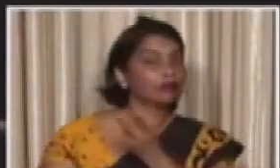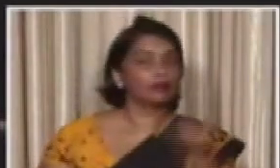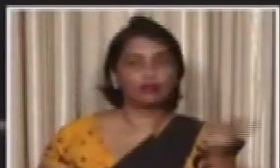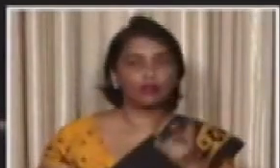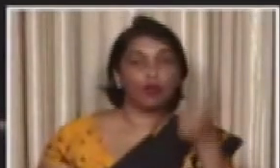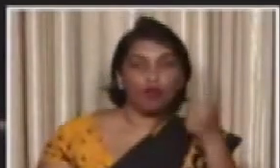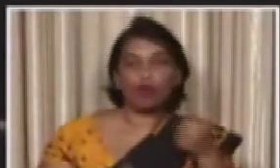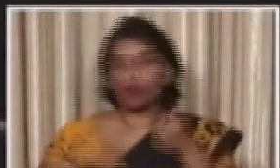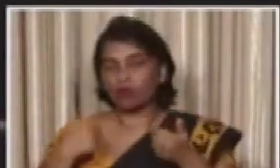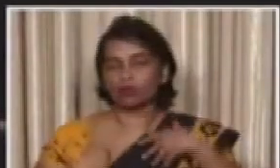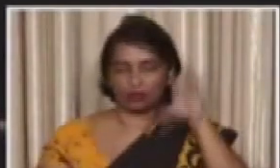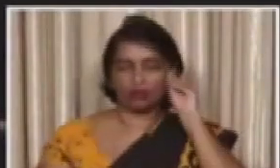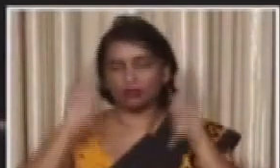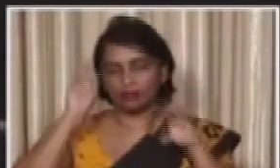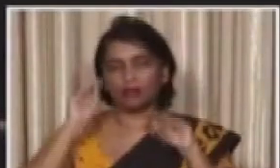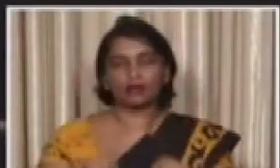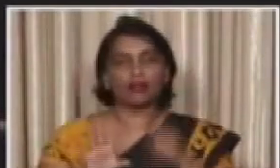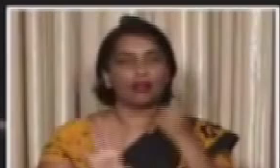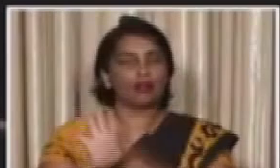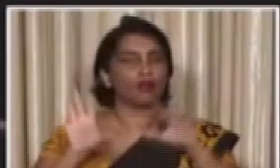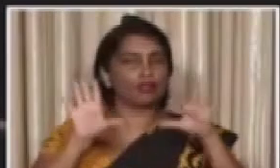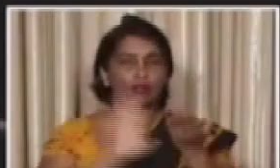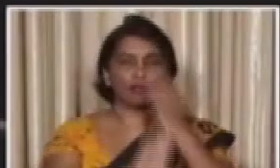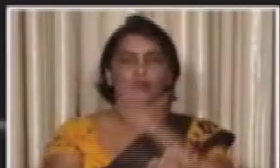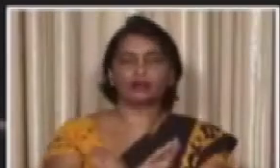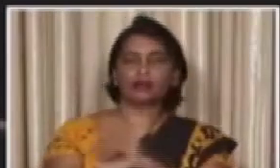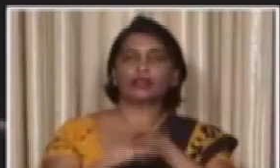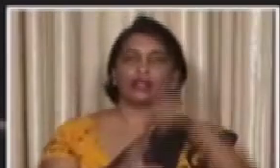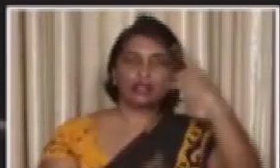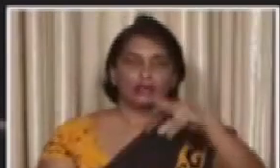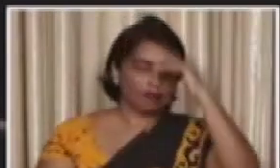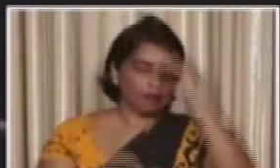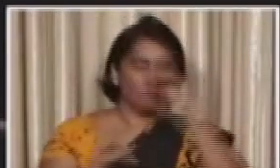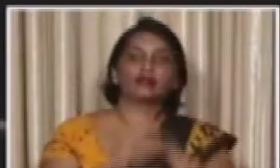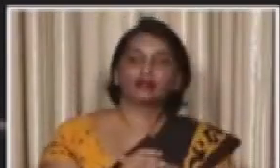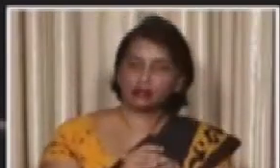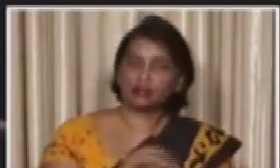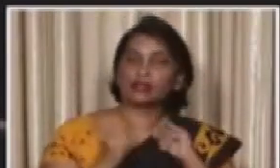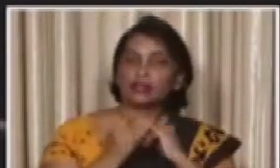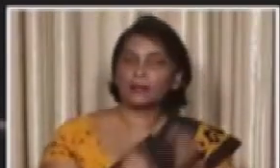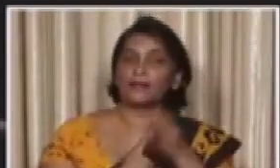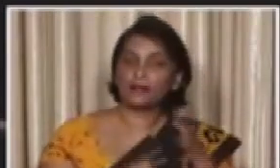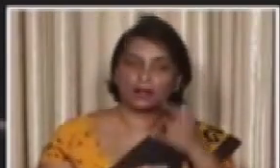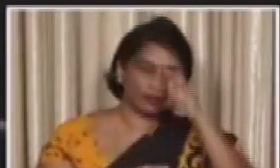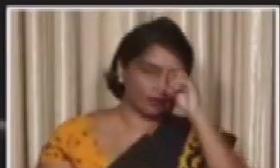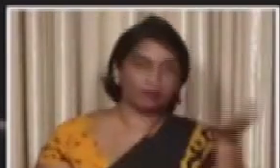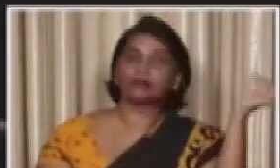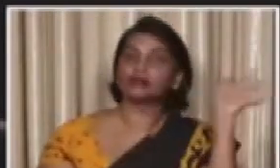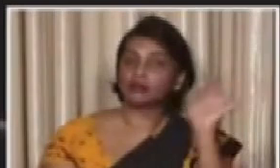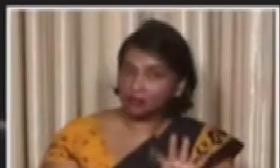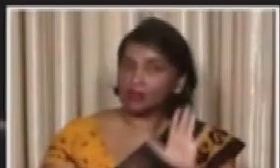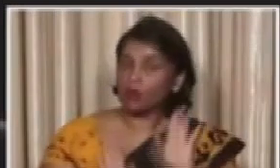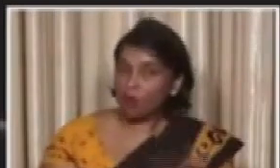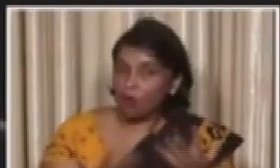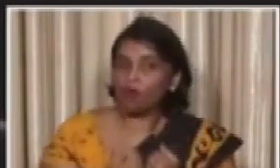හොඳ අවබෝධයක් තිබෙනවා. මීට දශකයකට පෙර පක්ෂයේ නියෝජ්‍ය නායක ධූරයට සජිත් ප්‍රේමදාස මැතිතුමා පත්විය යුතු